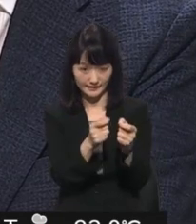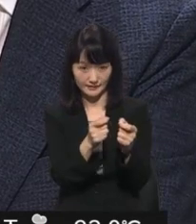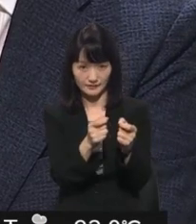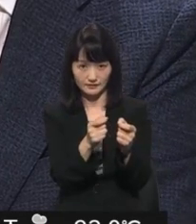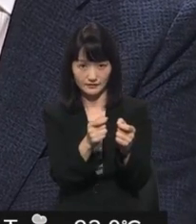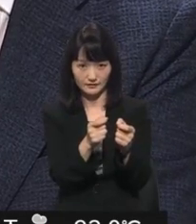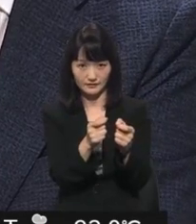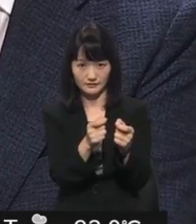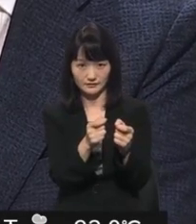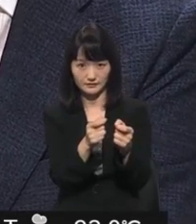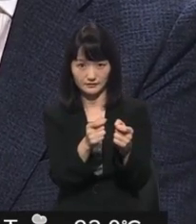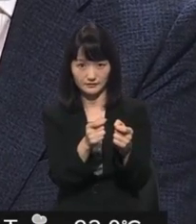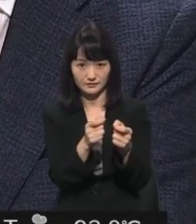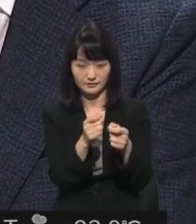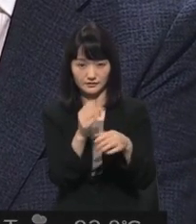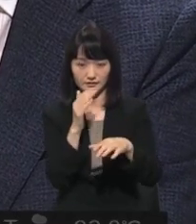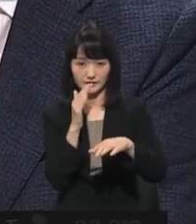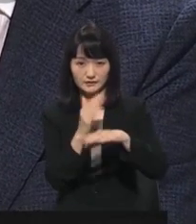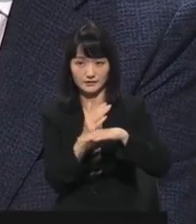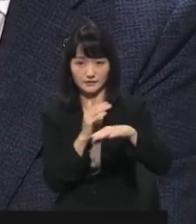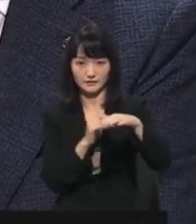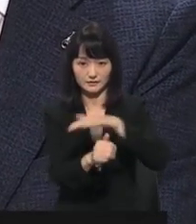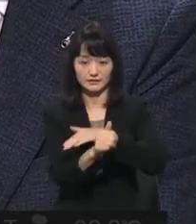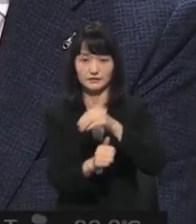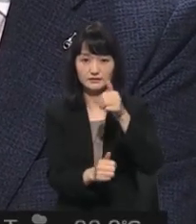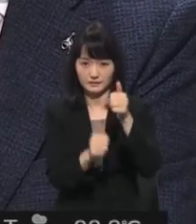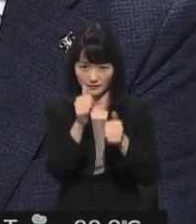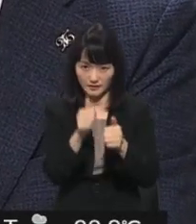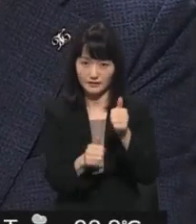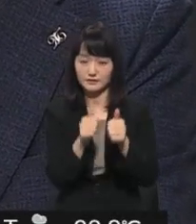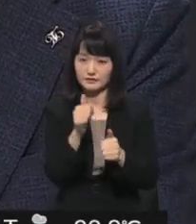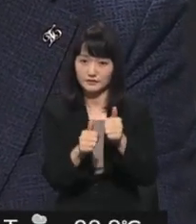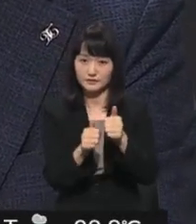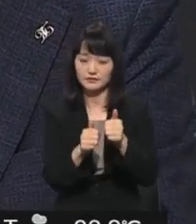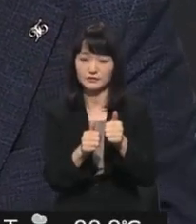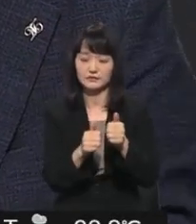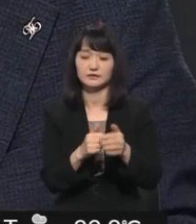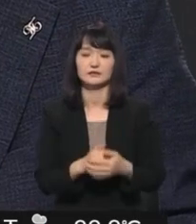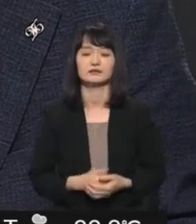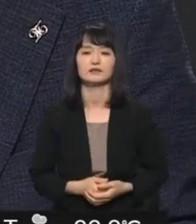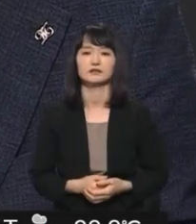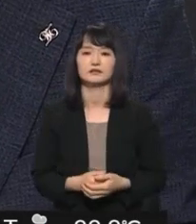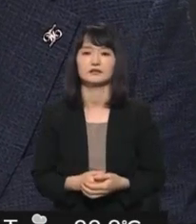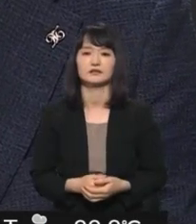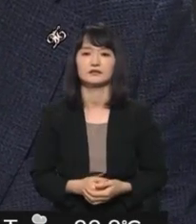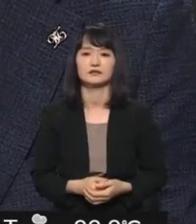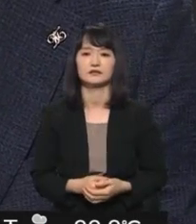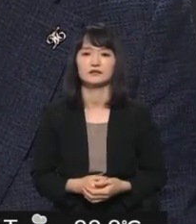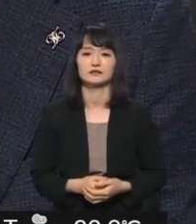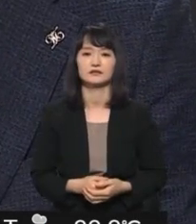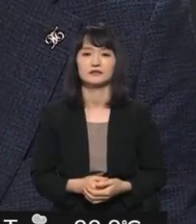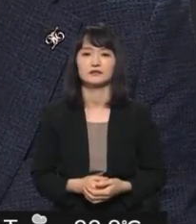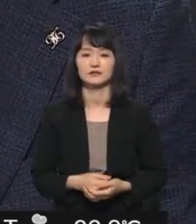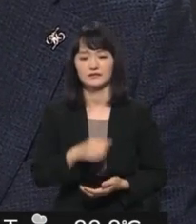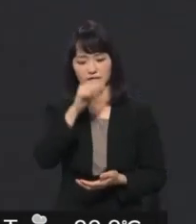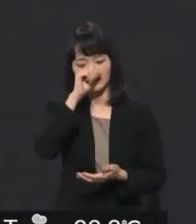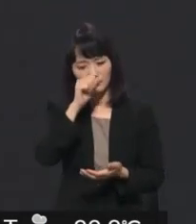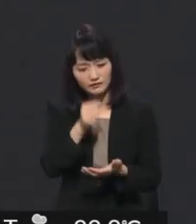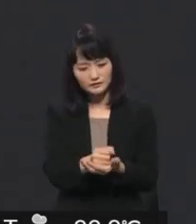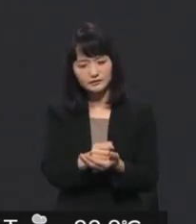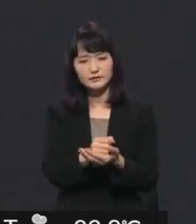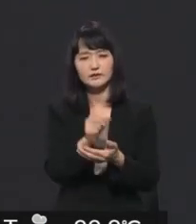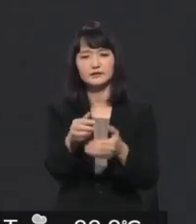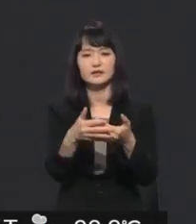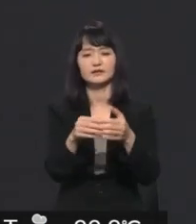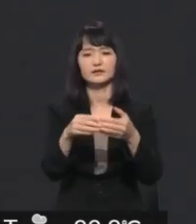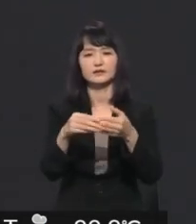단기간에 전당 될 열어서 빨리 이제 정상적인 요당 의 리더쉽을 가진 당